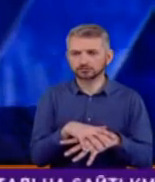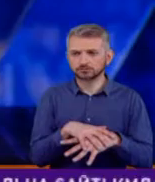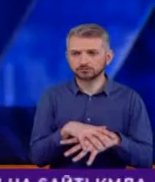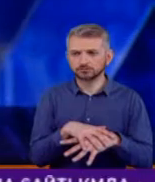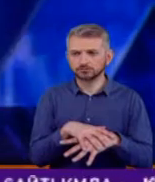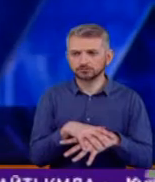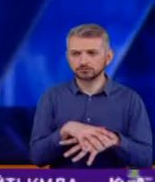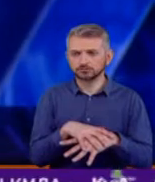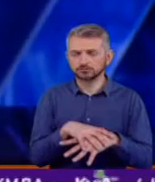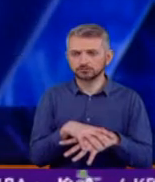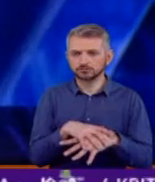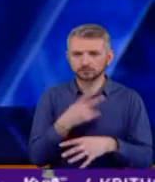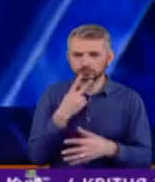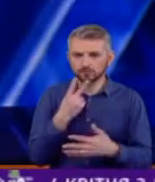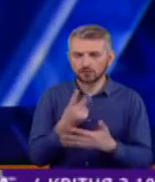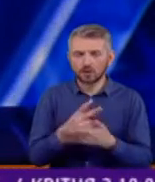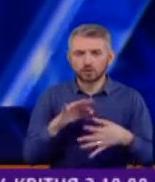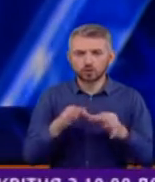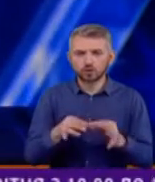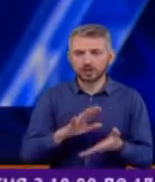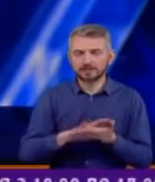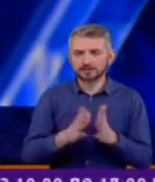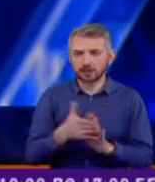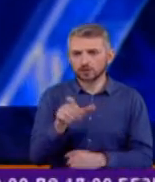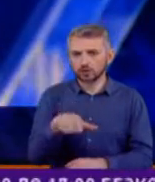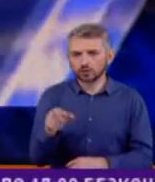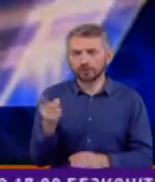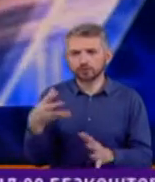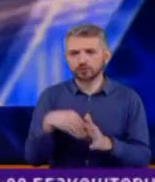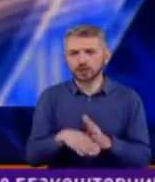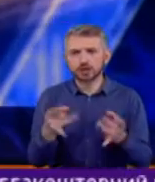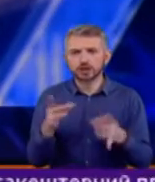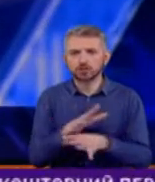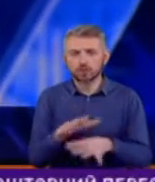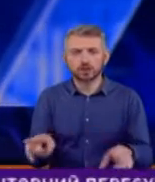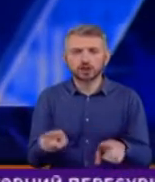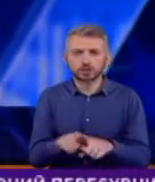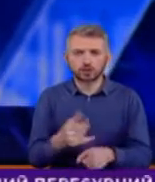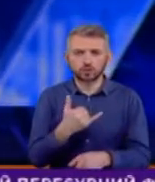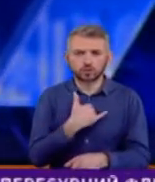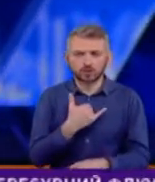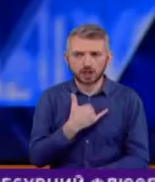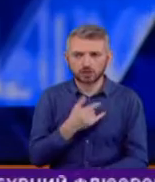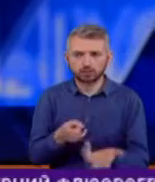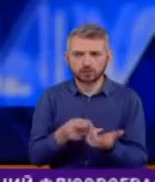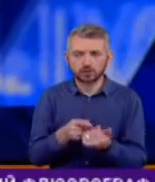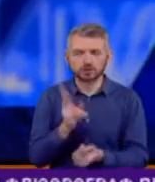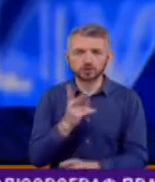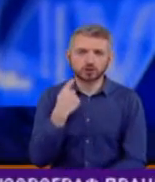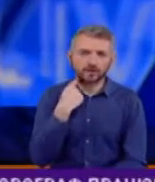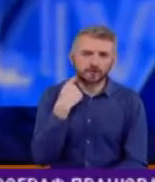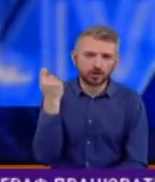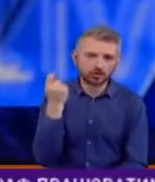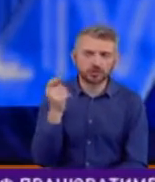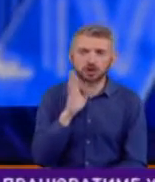сложные состояния людей, в том числе, там, ну не просто так у нас подряд, кто-то